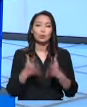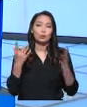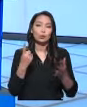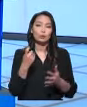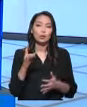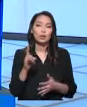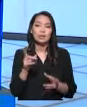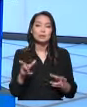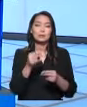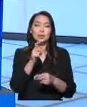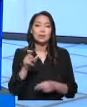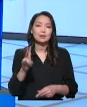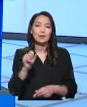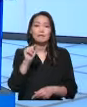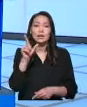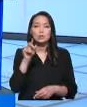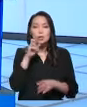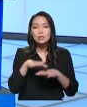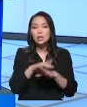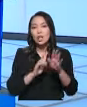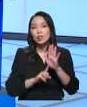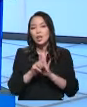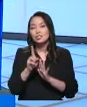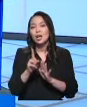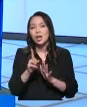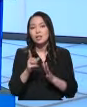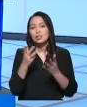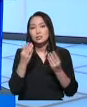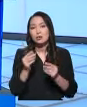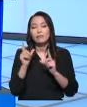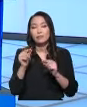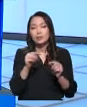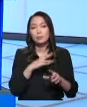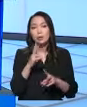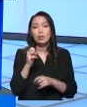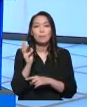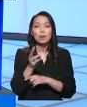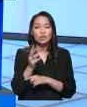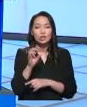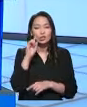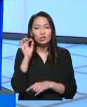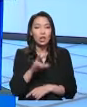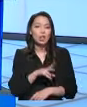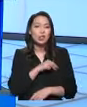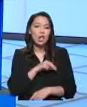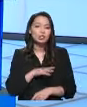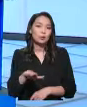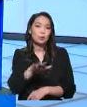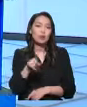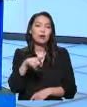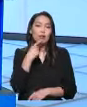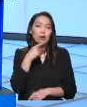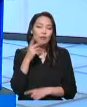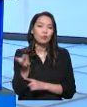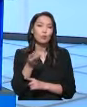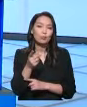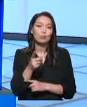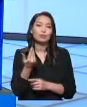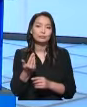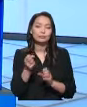раз спасатели на востоке страны с начала сезона выезжали на пожары. И чаще всего в дачные массивы. Они, говорят огнеборцы,